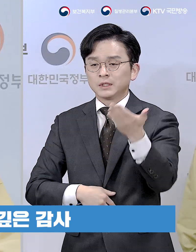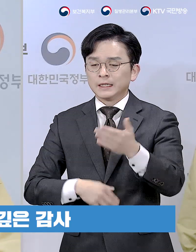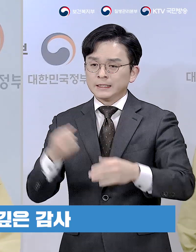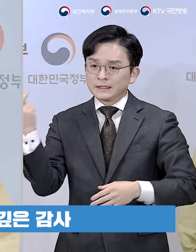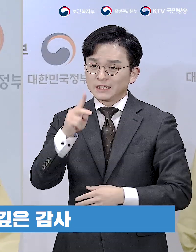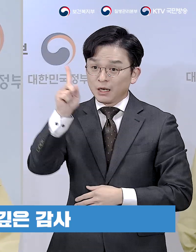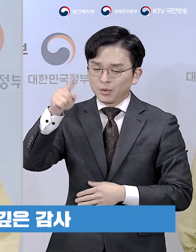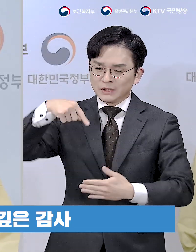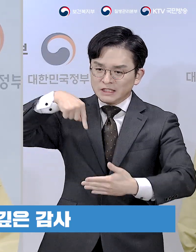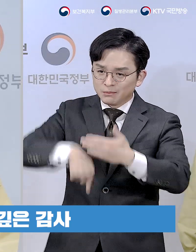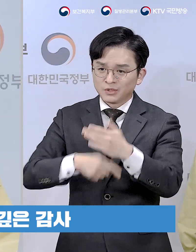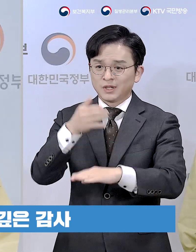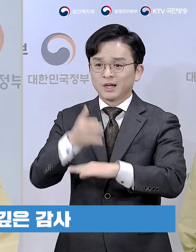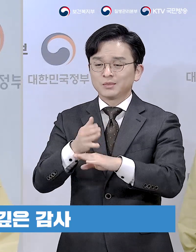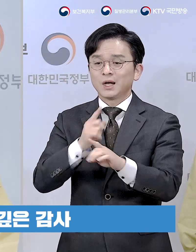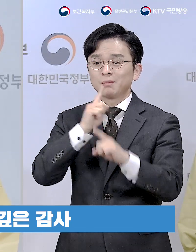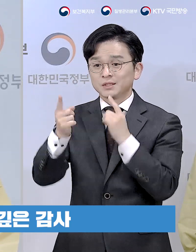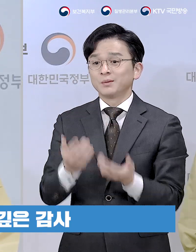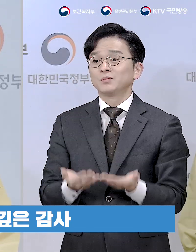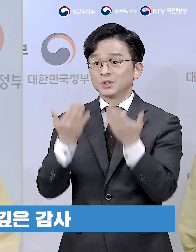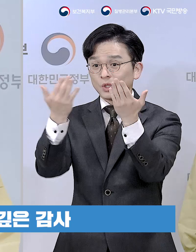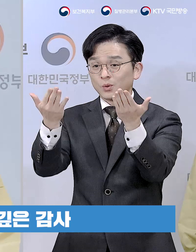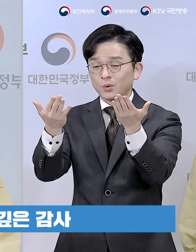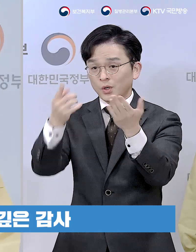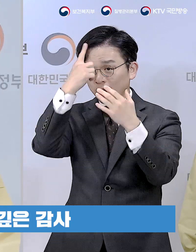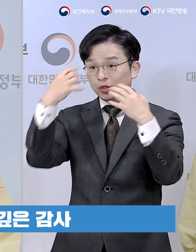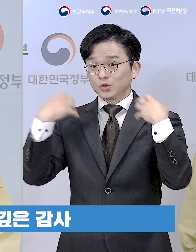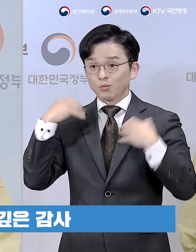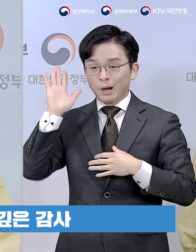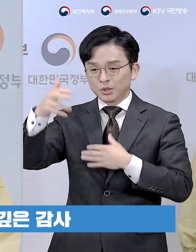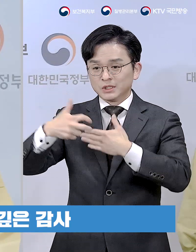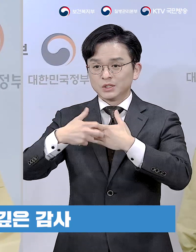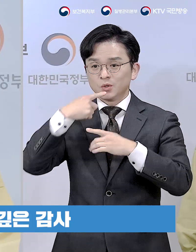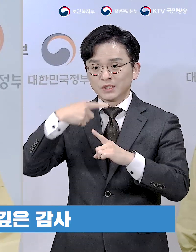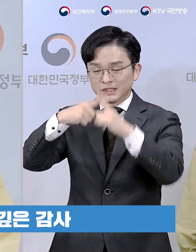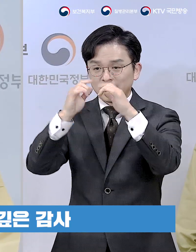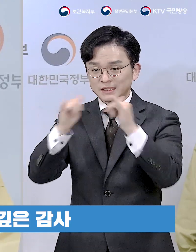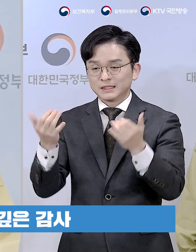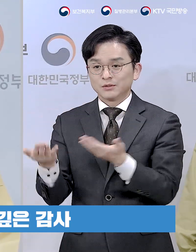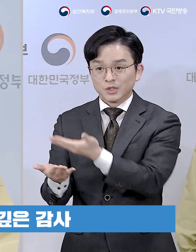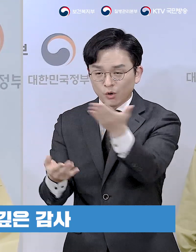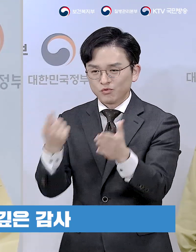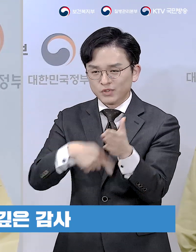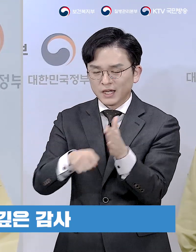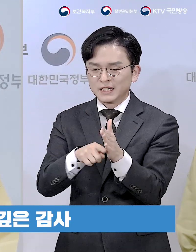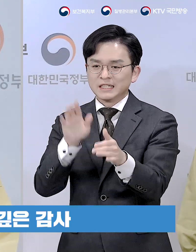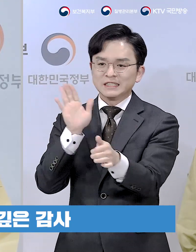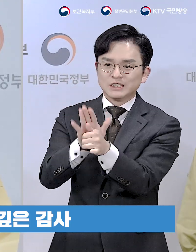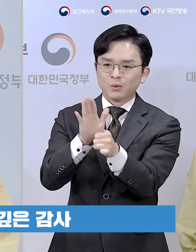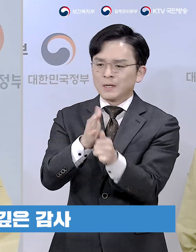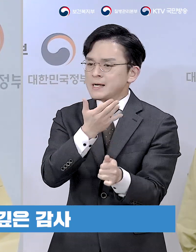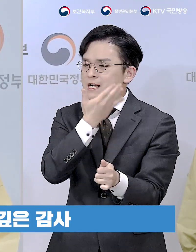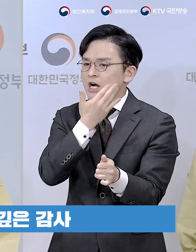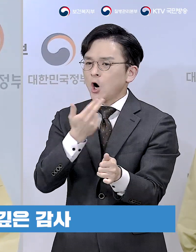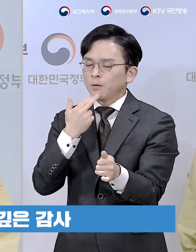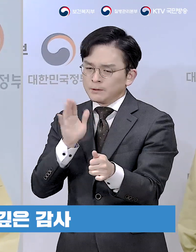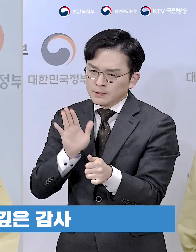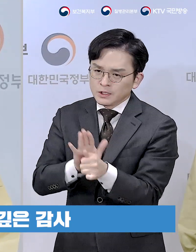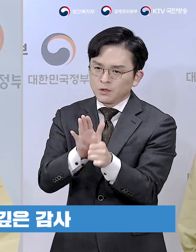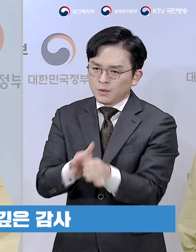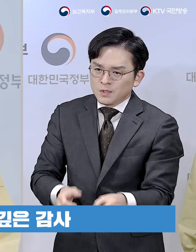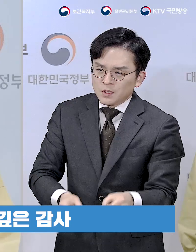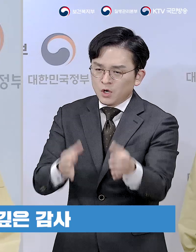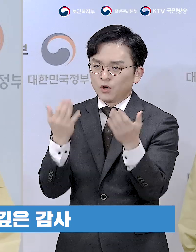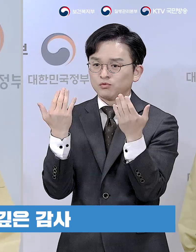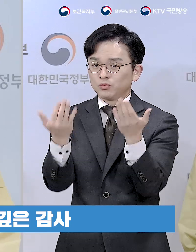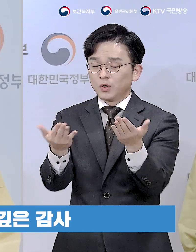의료인들에게는 다시 한번 깊은 감사를 드리며 정부는 의료인들에 대한 지원을 아끼지 않겠습니다. 대구